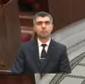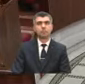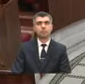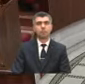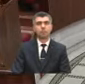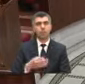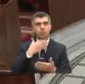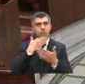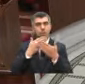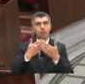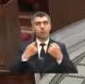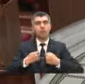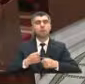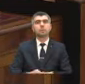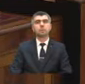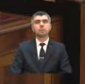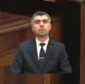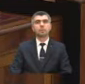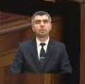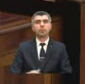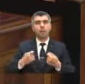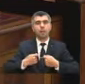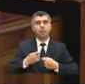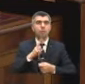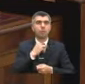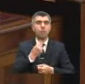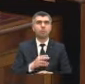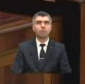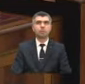شكرا سيد الرئيس، سيد رئيس الحكومة،